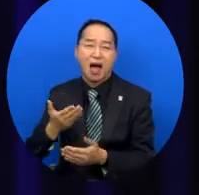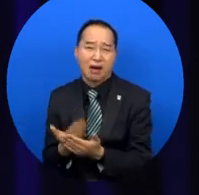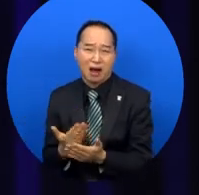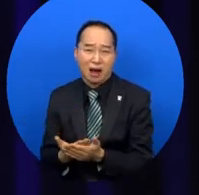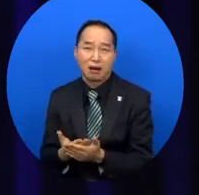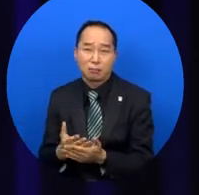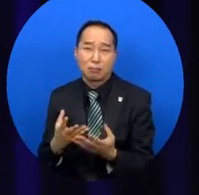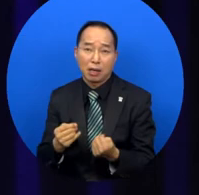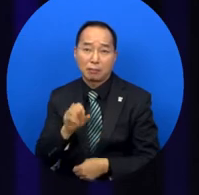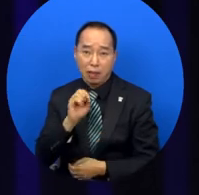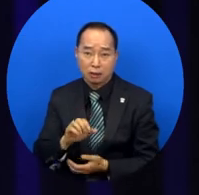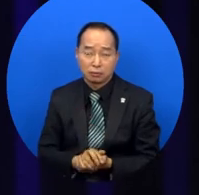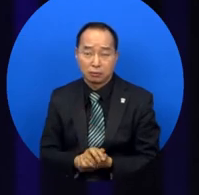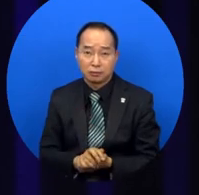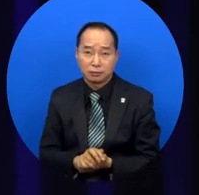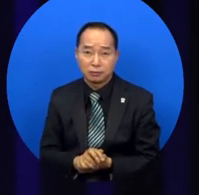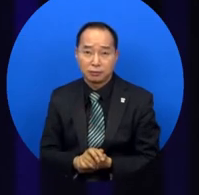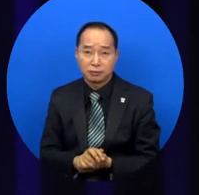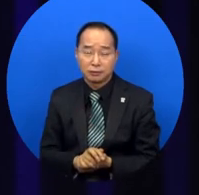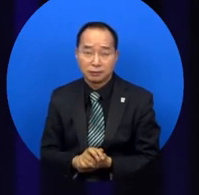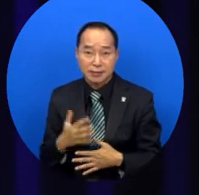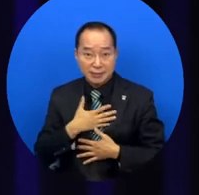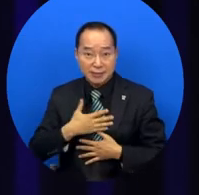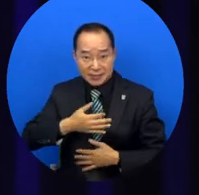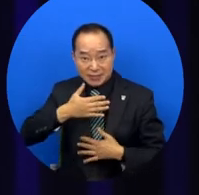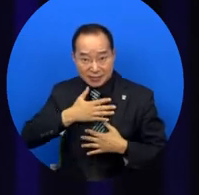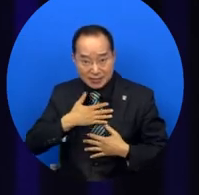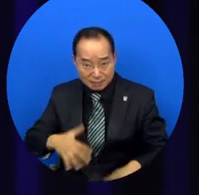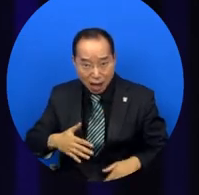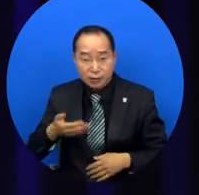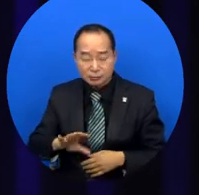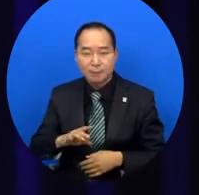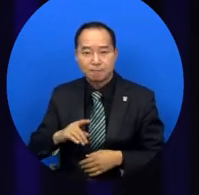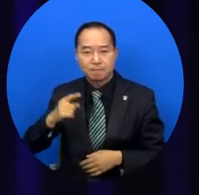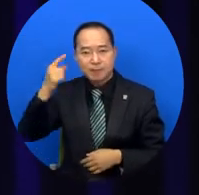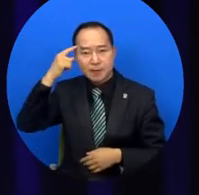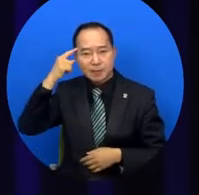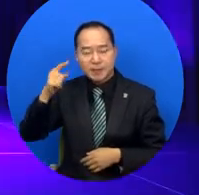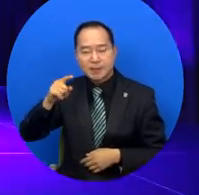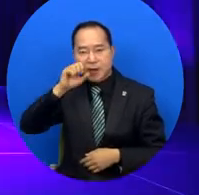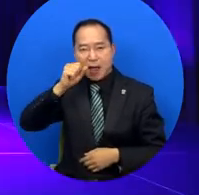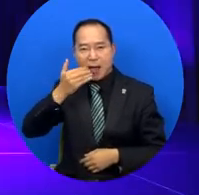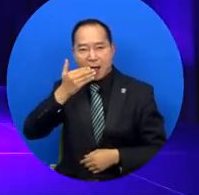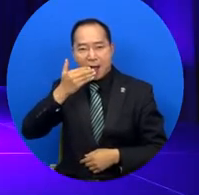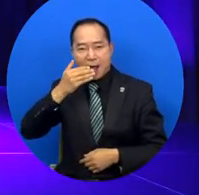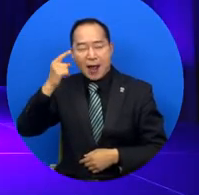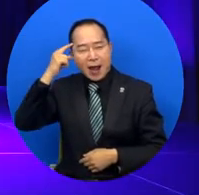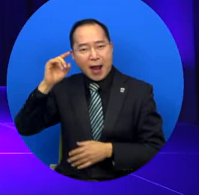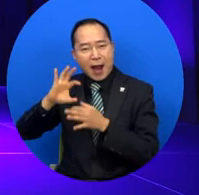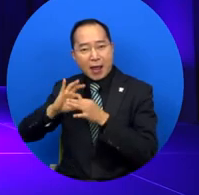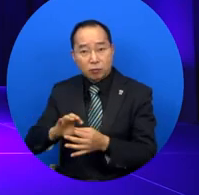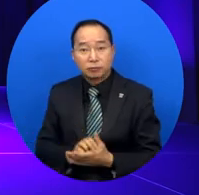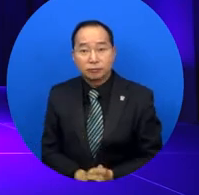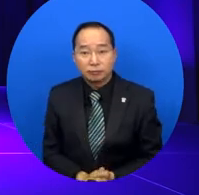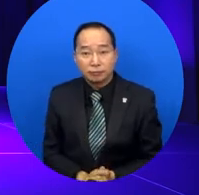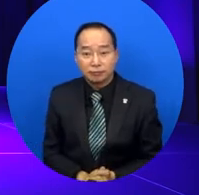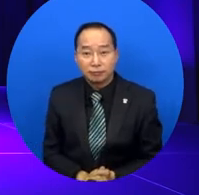하면서 이제 이 건강 유지하고 이 정신 힘들지만 이 정신을 유지하는 거예요. 그래서 다들 왜 홈트도